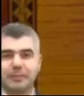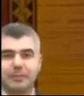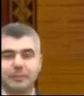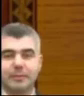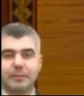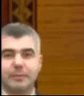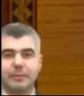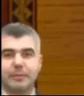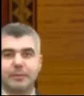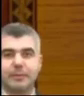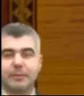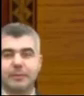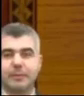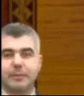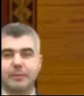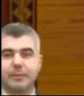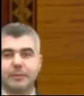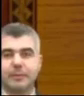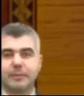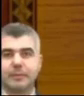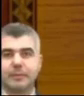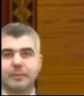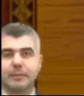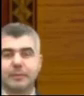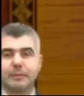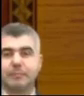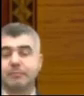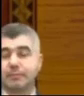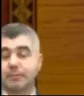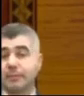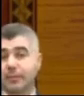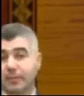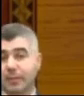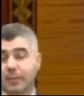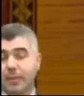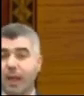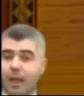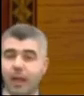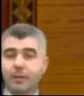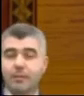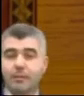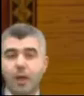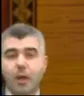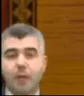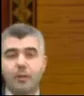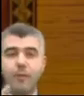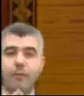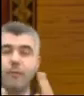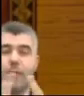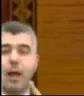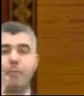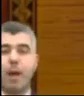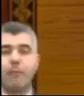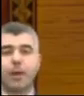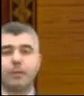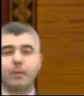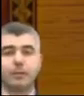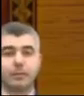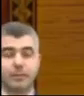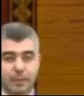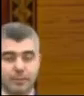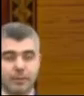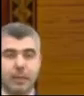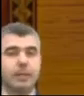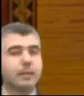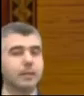بالتقارب بين أسهل من التقارب بين باريس سان جيرمان وفريق مارسيليا. وأتمنى أن استضافة